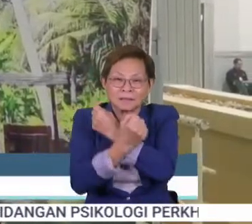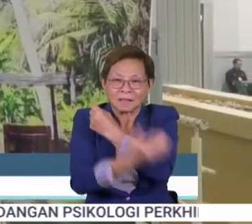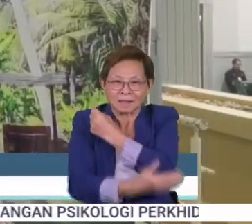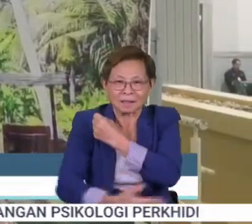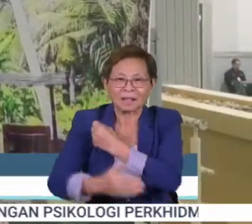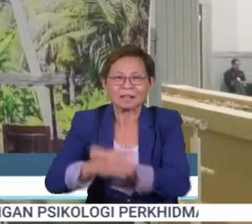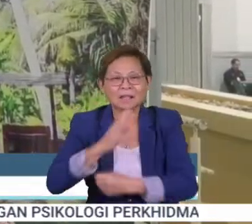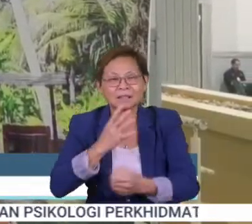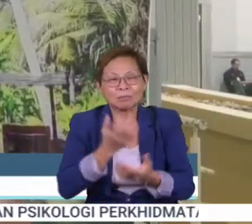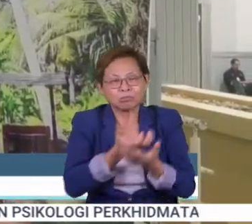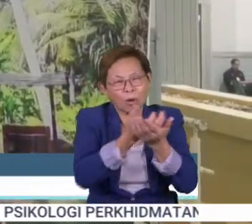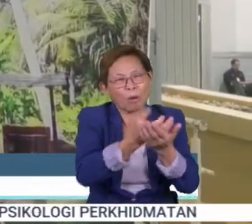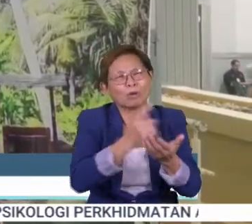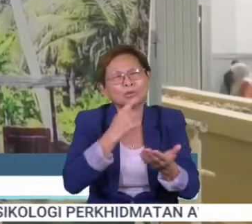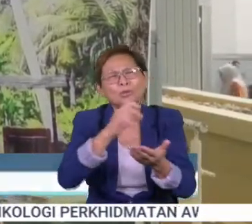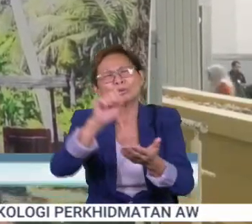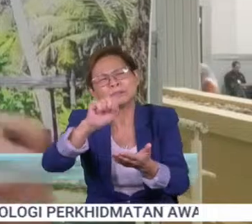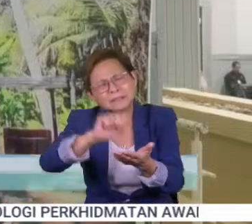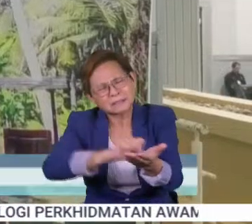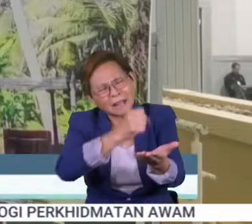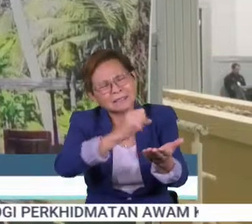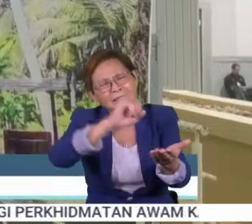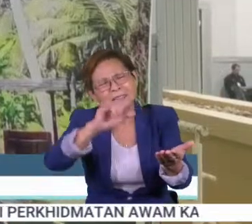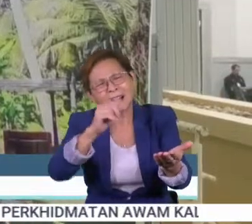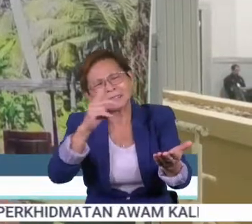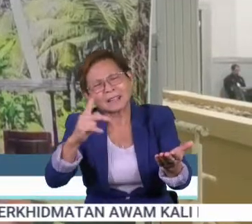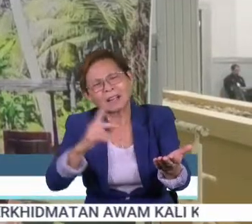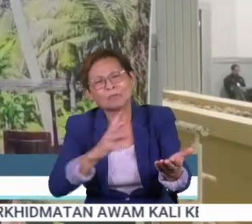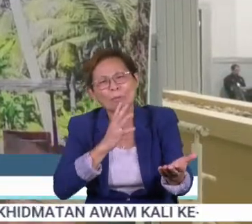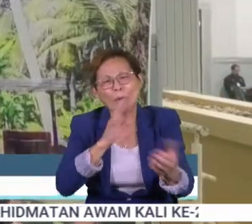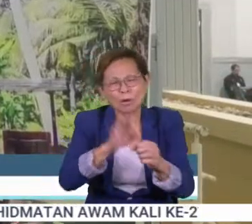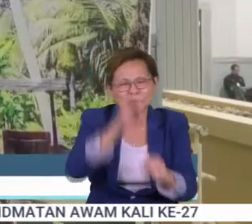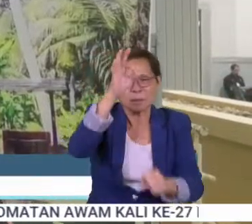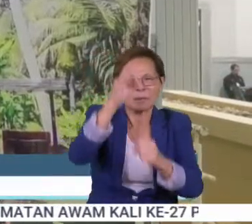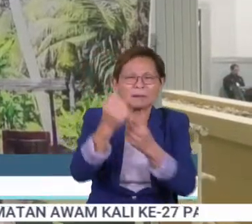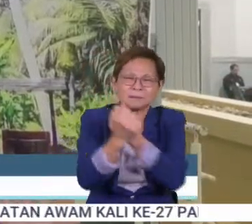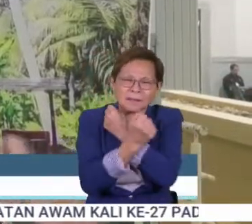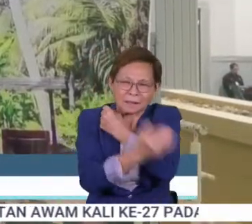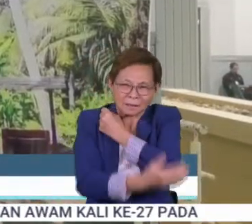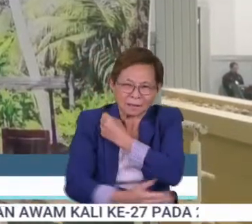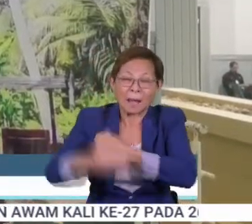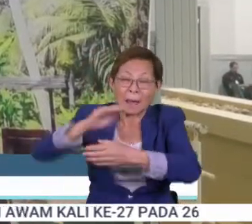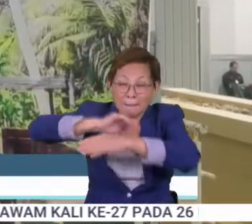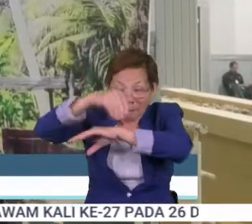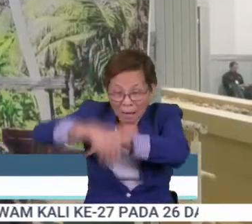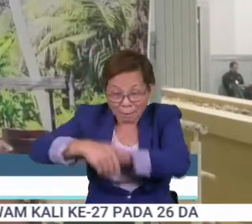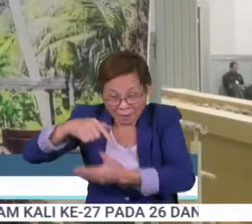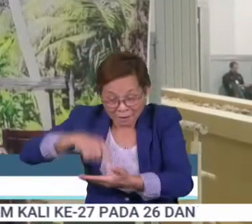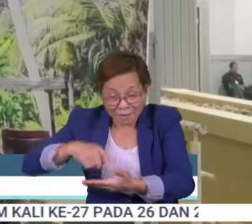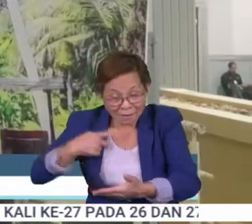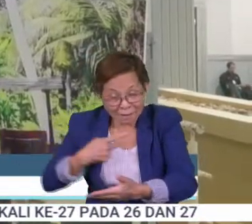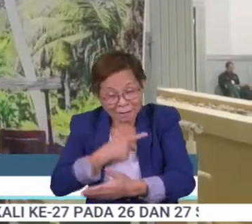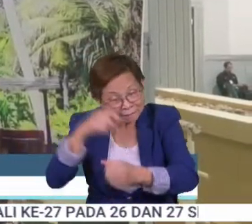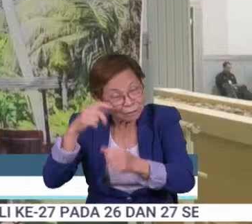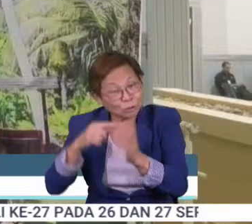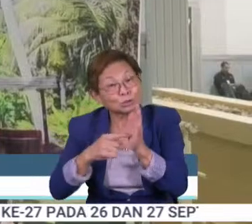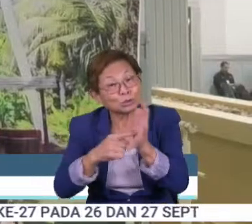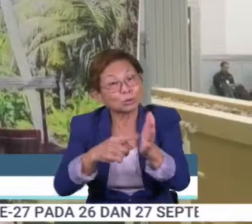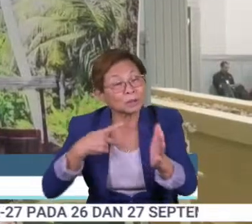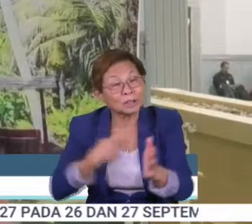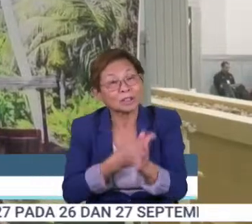sajak. Sajak saja digunakan untuk mengungkap semangat patriotik. Tapi di malam ini kita perlihatkan